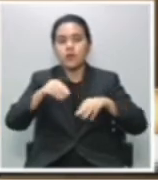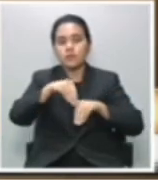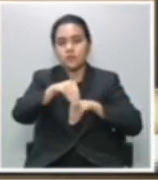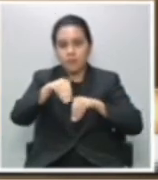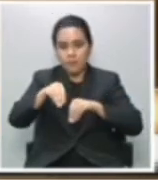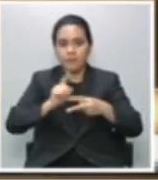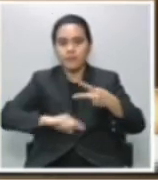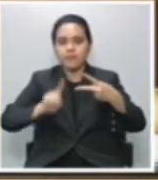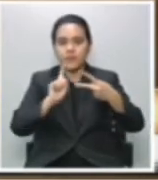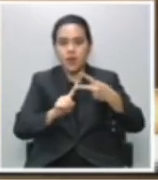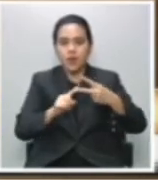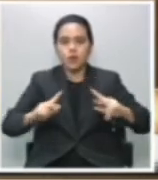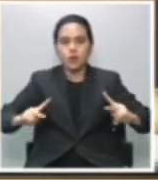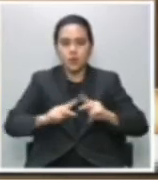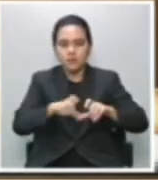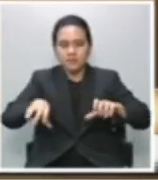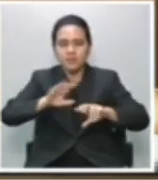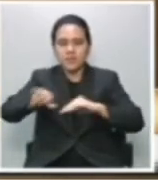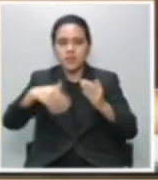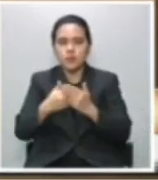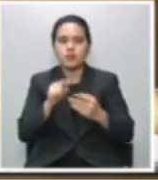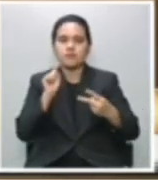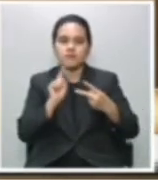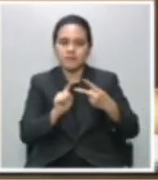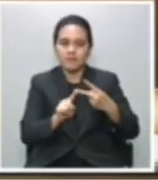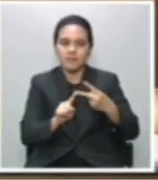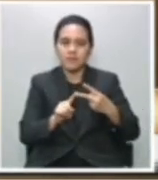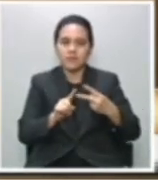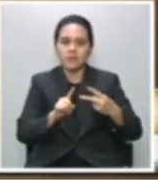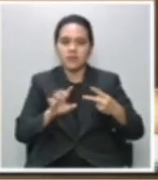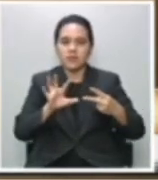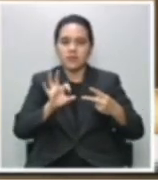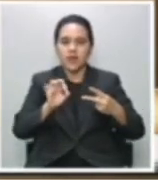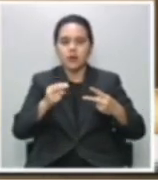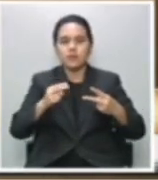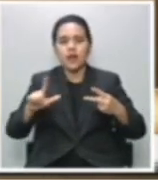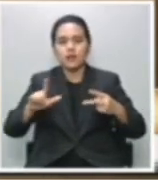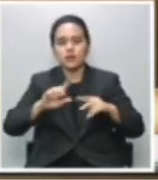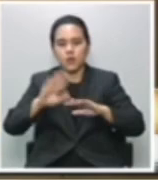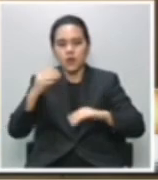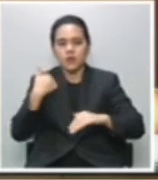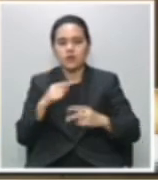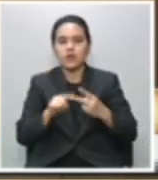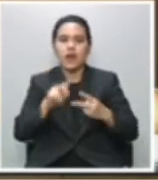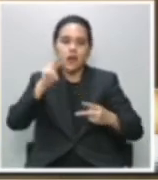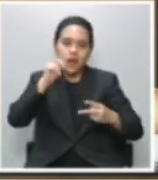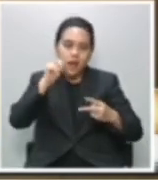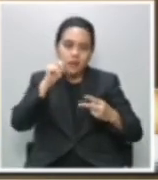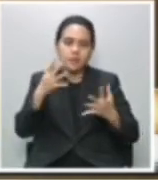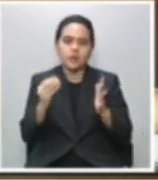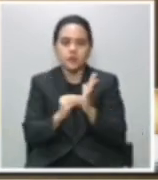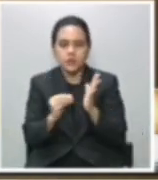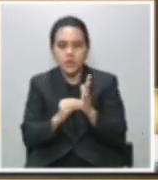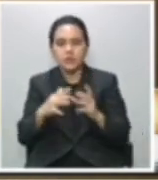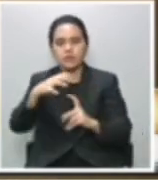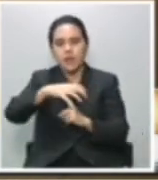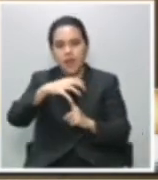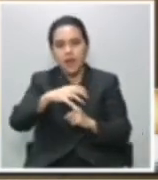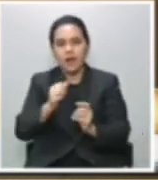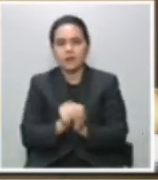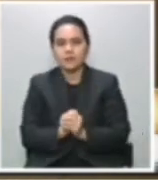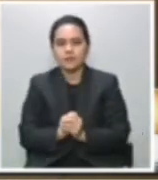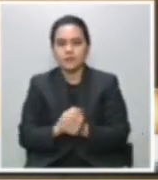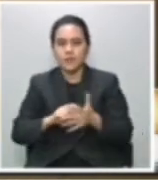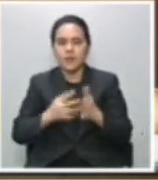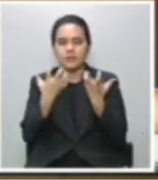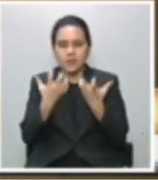งนะครับไปแล้วรัฐวิสาหกิจด้วยนะครับเช่นการประปากรุงเทพมหานครพัทยาไปหนักอ